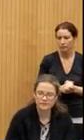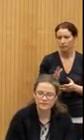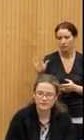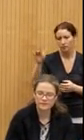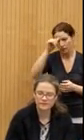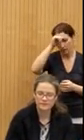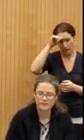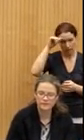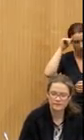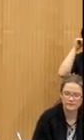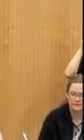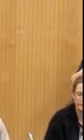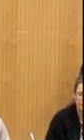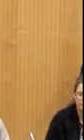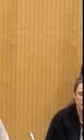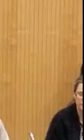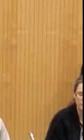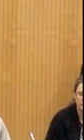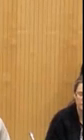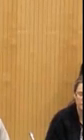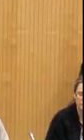Mein Name ist Sven Grebner